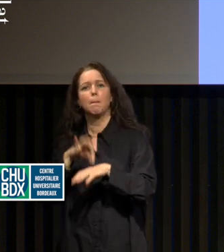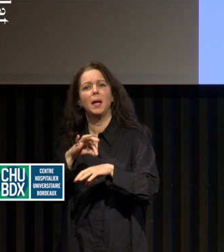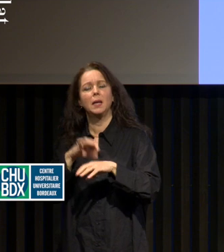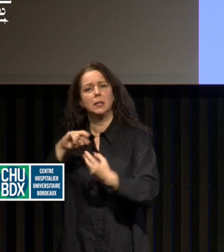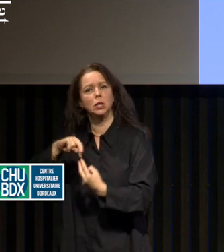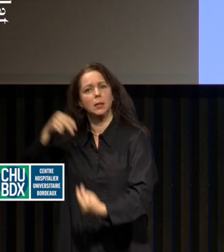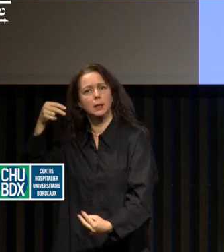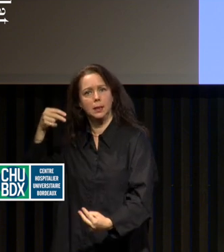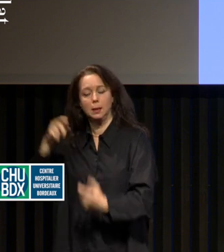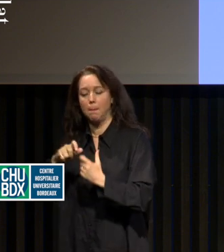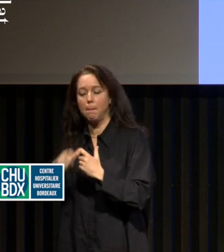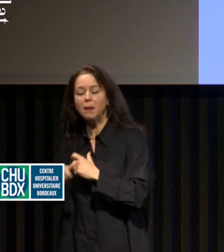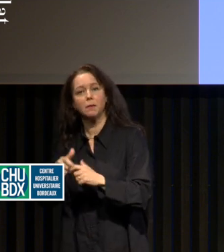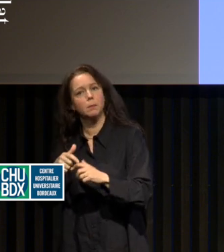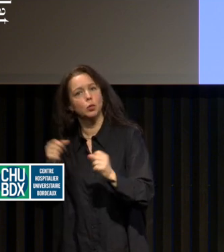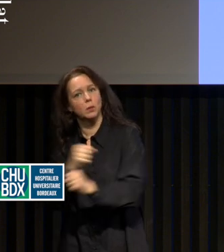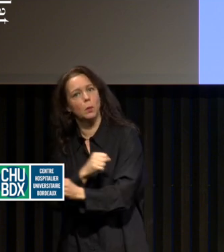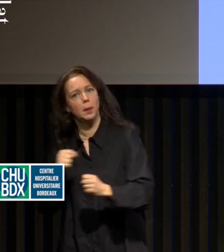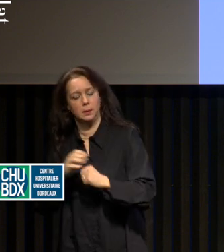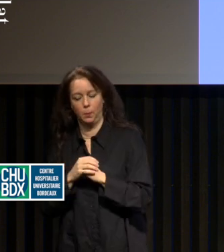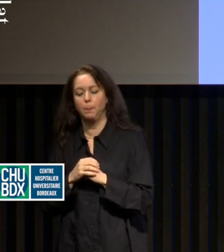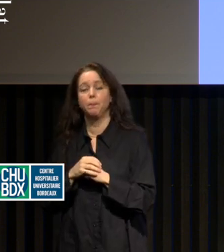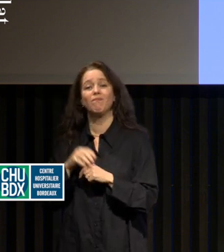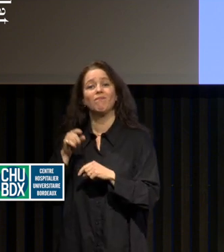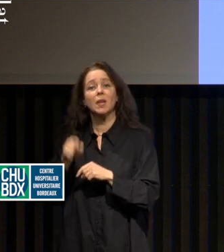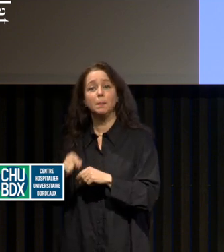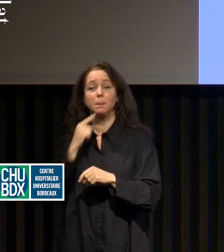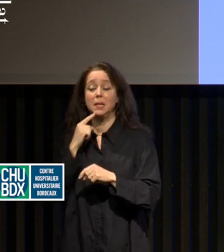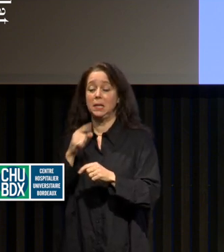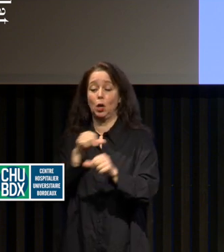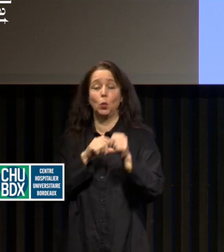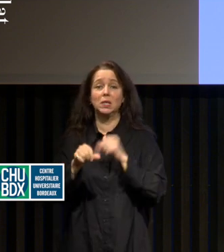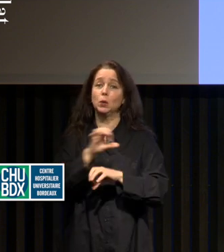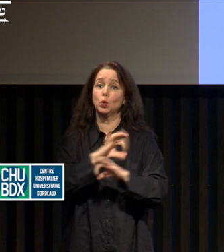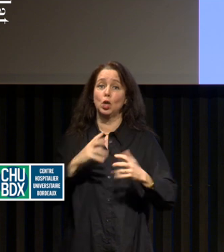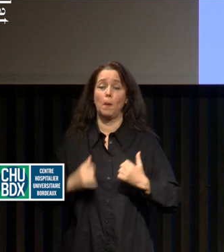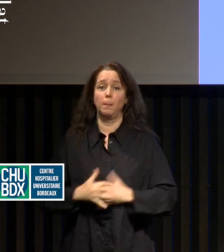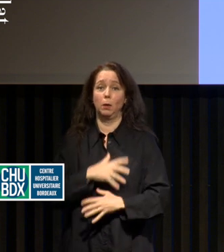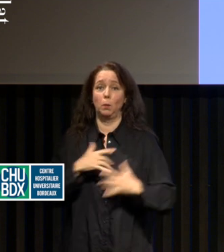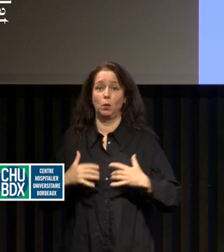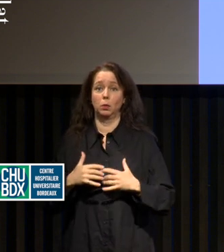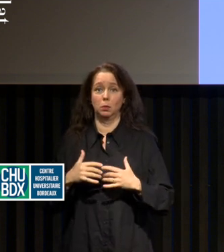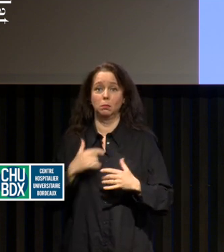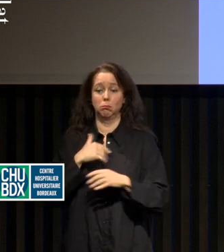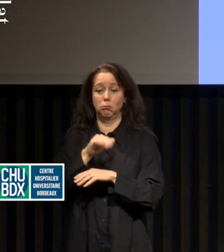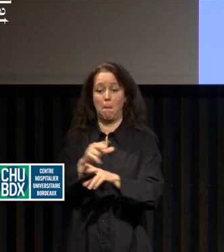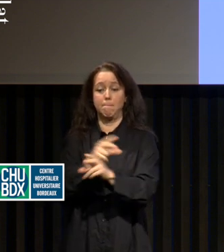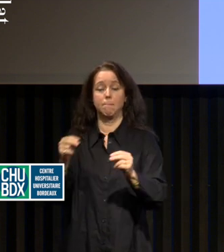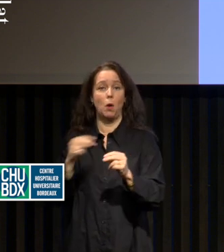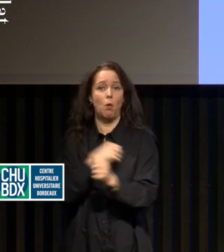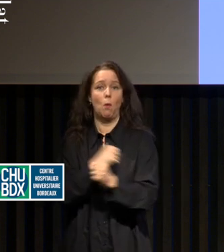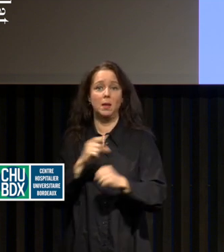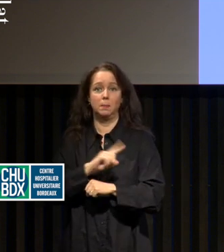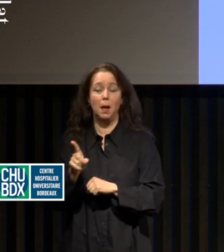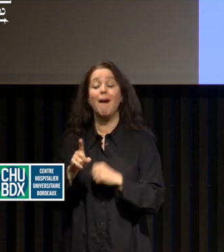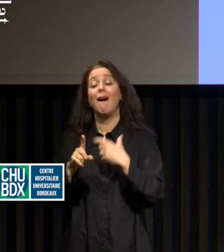qui la prédispose à devenir obèse. Quand elle est élevée en conditions stériles et qu'elle n'a pas de microbiote, elle ne devient pas obèse. Et sitôt qu'elle